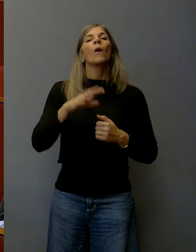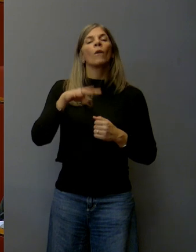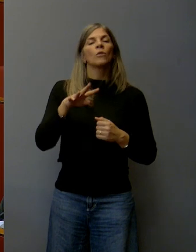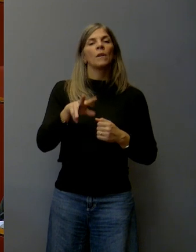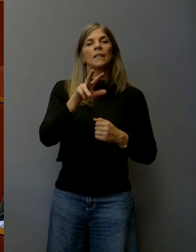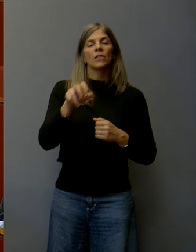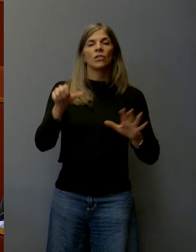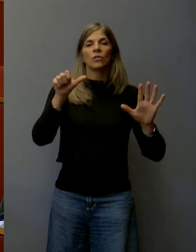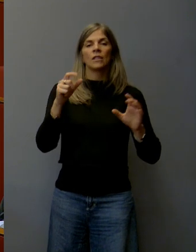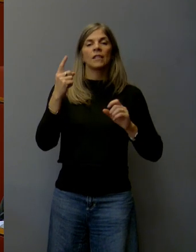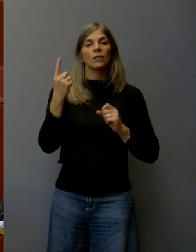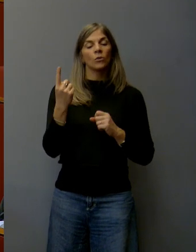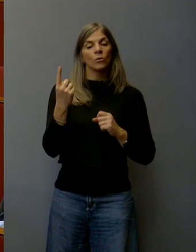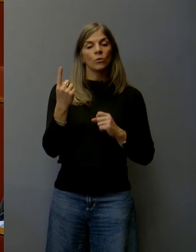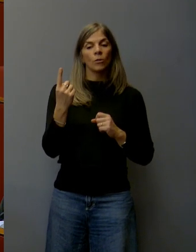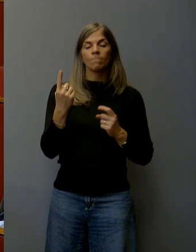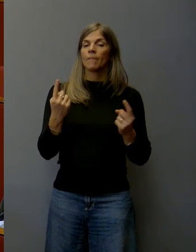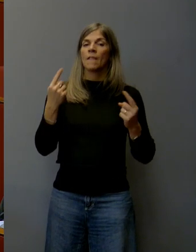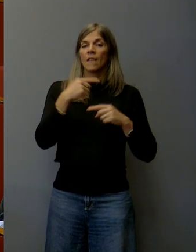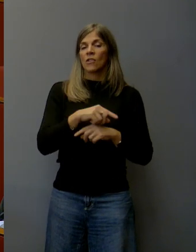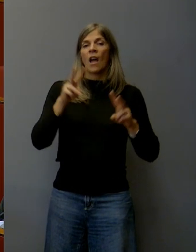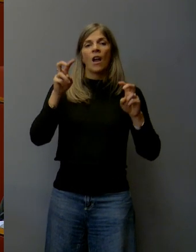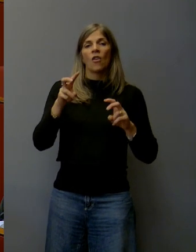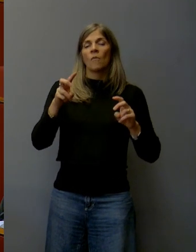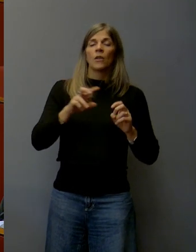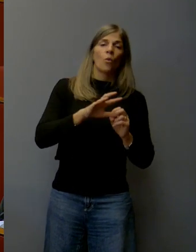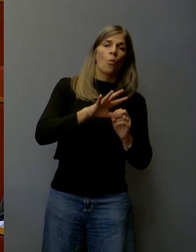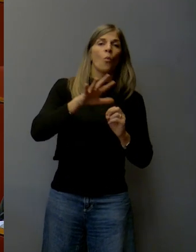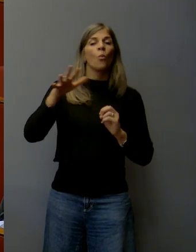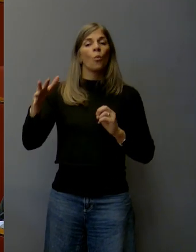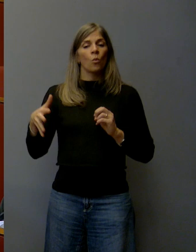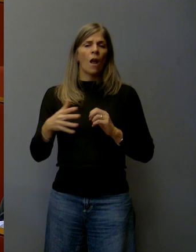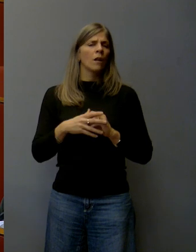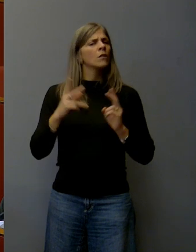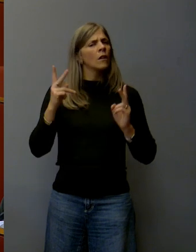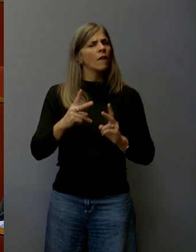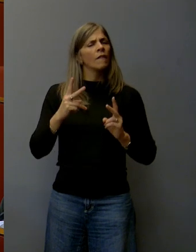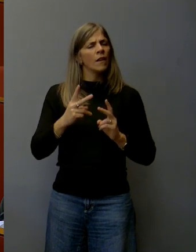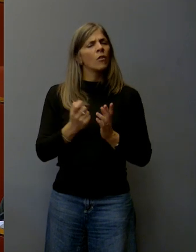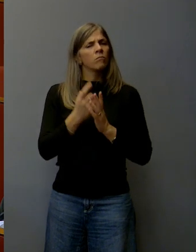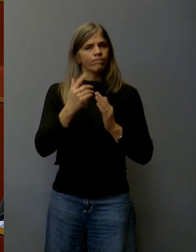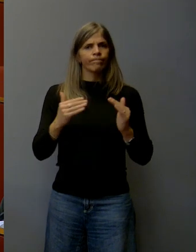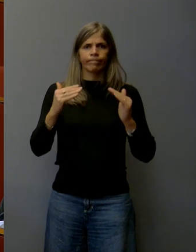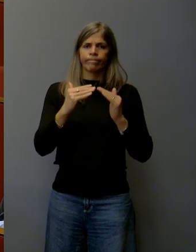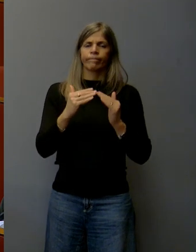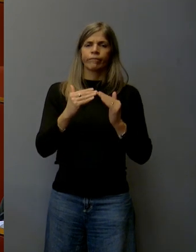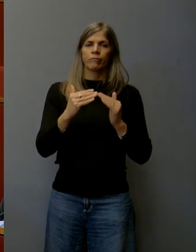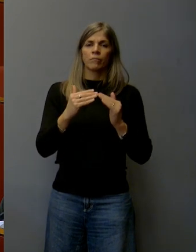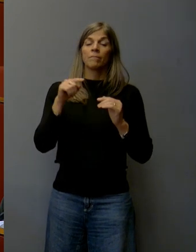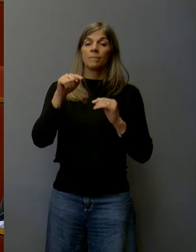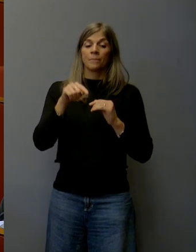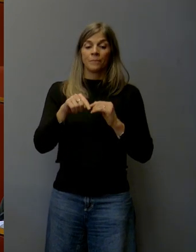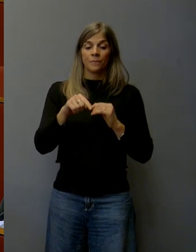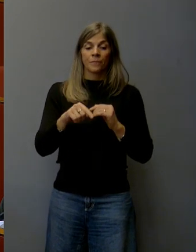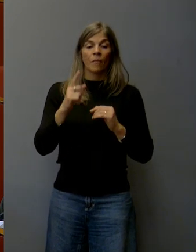4.361 ha invece tutto un altro argomento ma non è meno importante perché anche qua Ribadisco